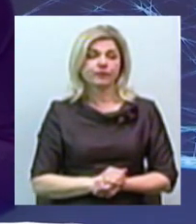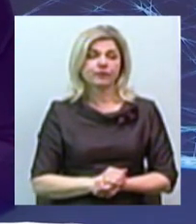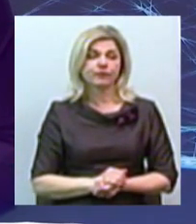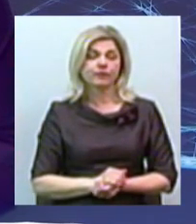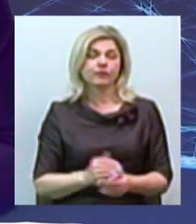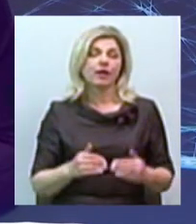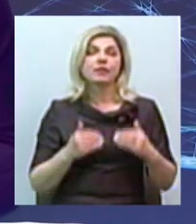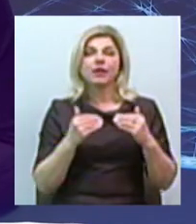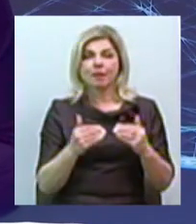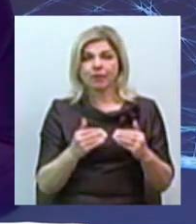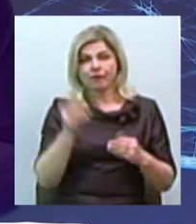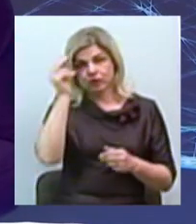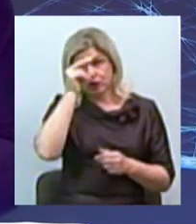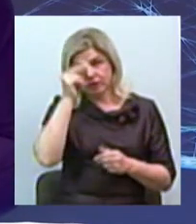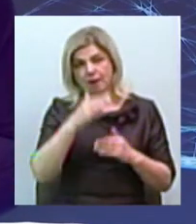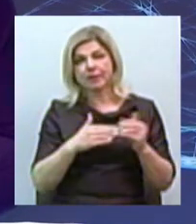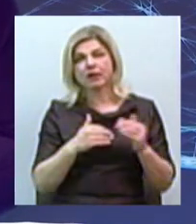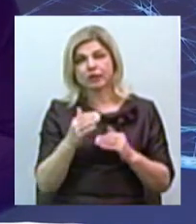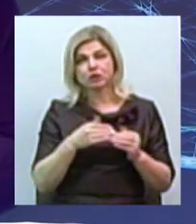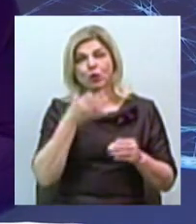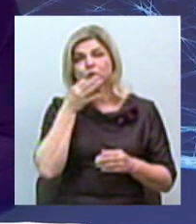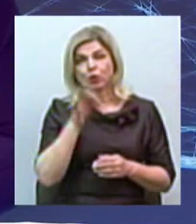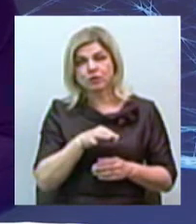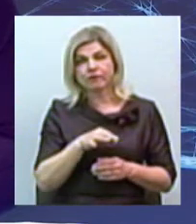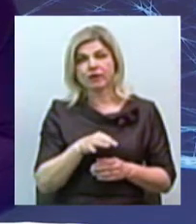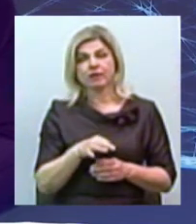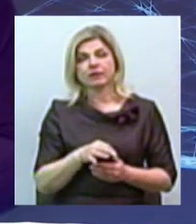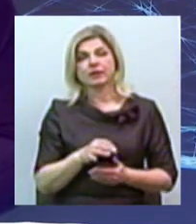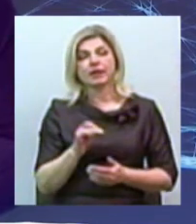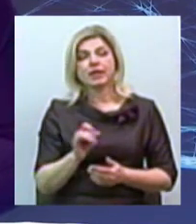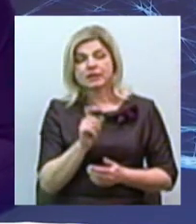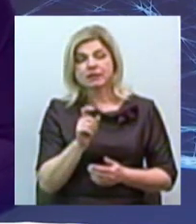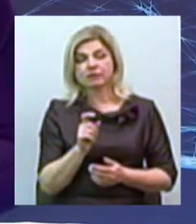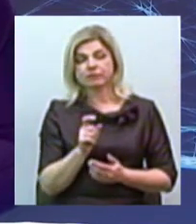практичного досвіду наших вчителів, які сертифікуються, він складається